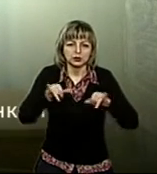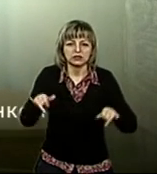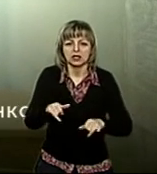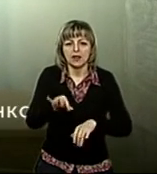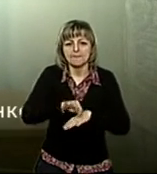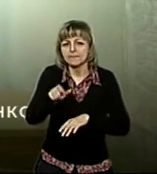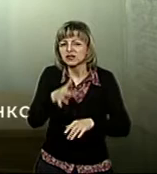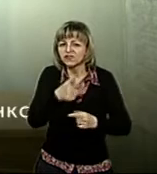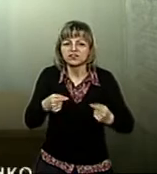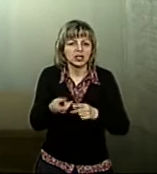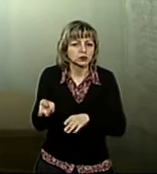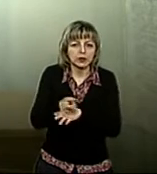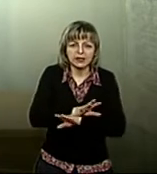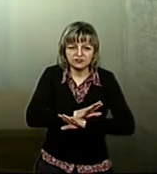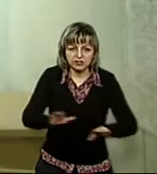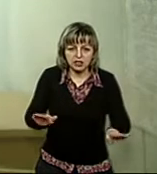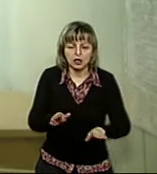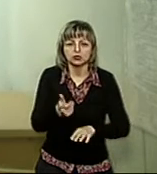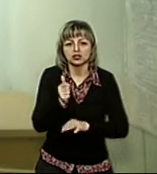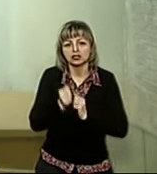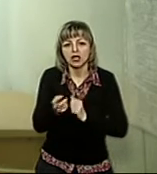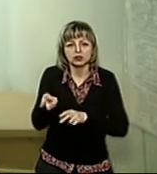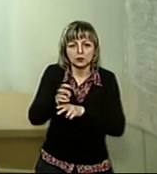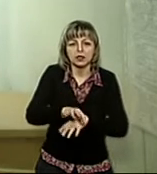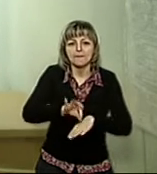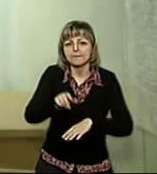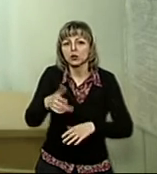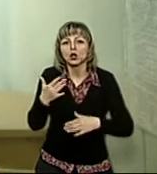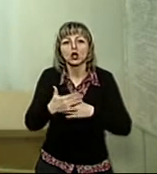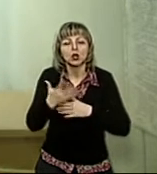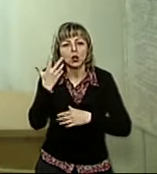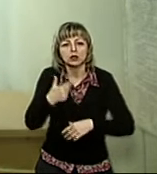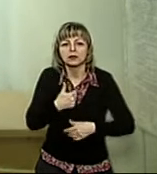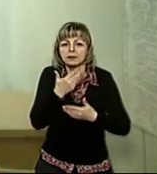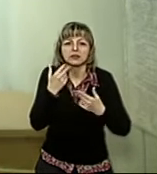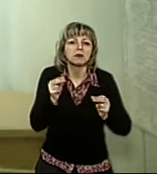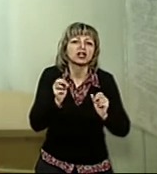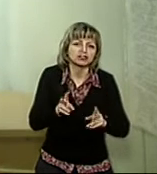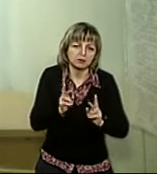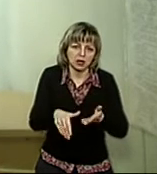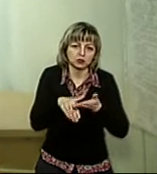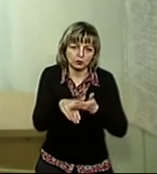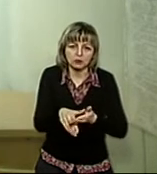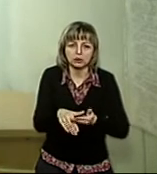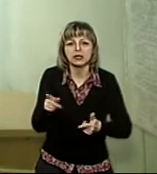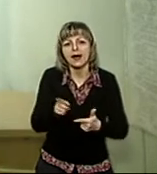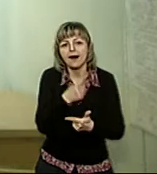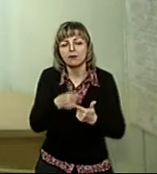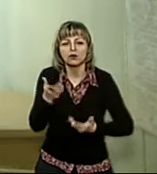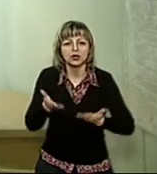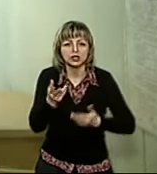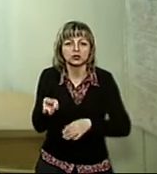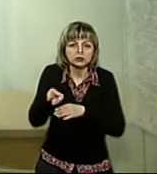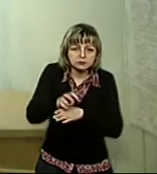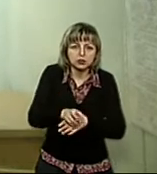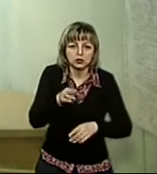вчасно не звертаються, дуже часто звертаються пацієнти, коли ми вже не маємо чим взагалі допомогти. Або якщо